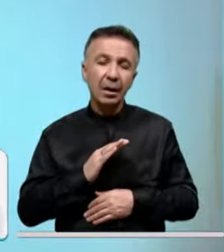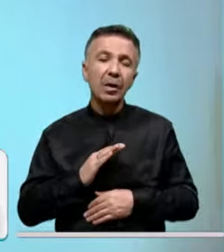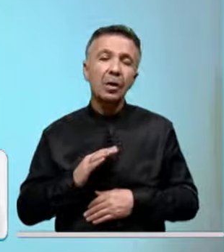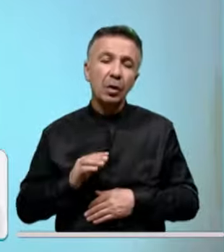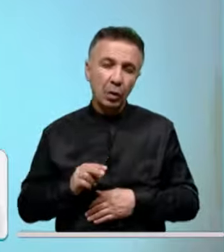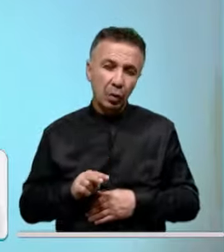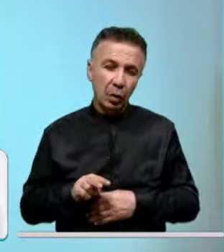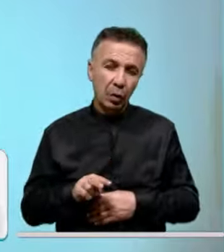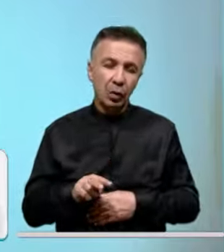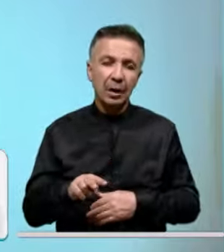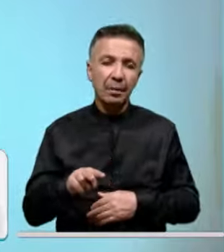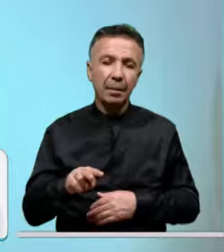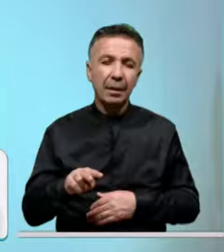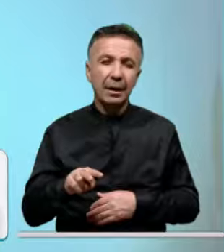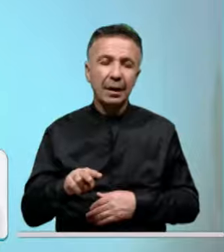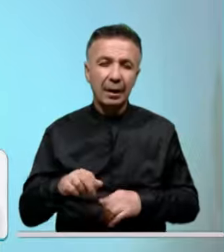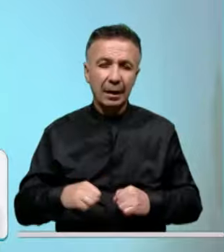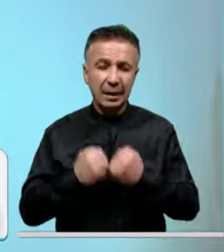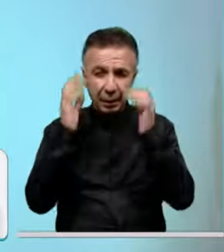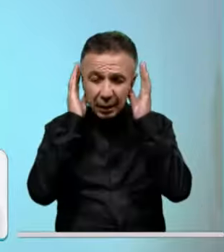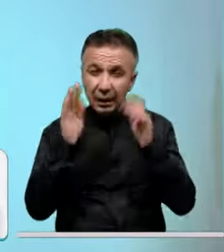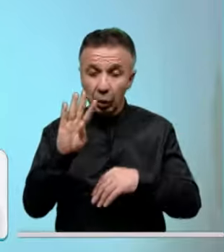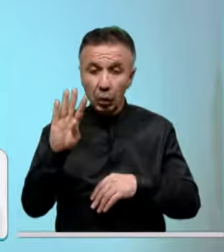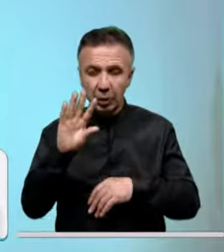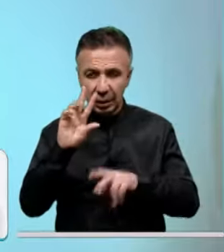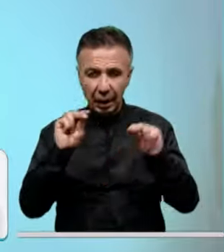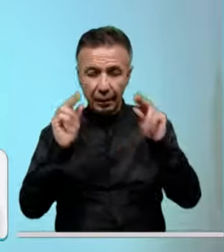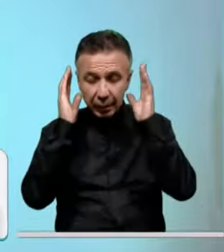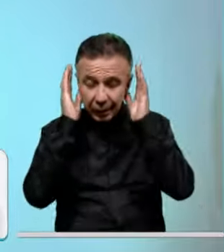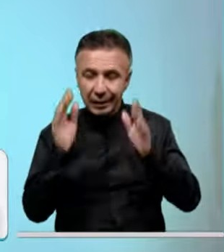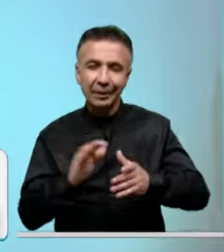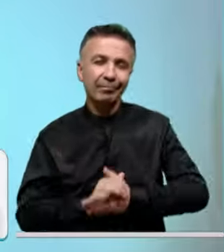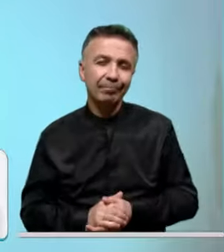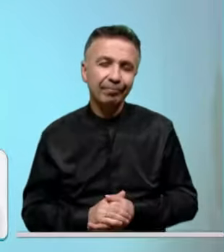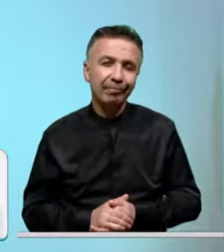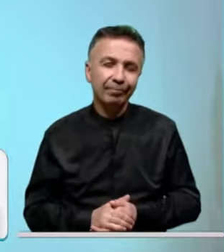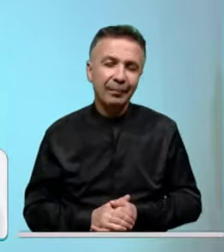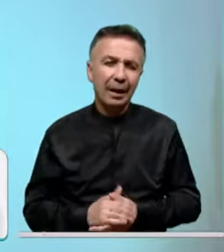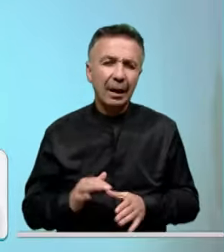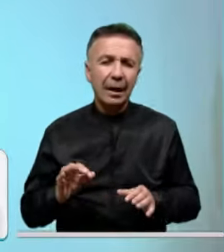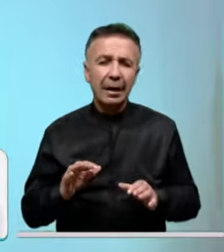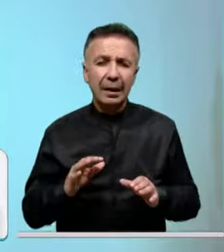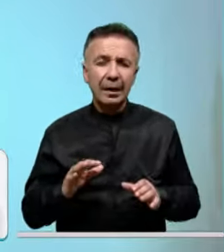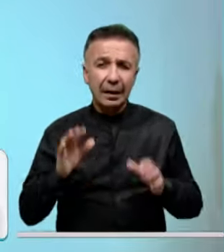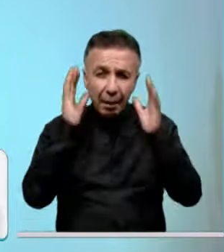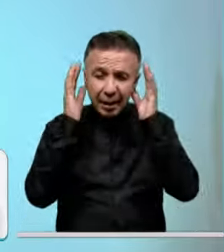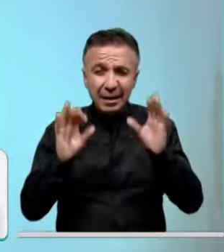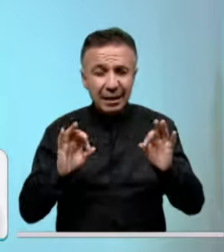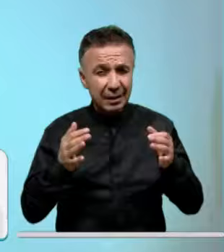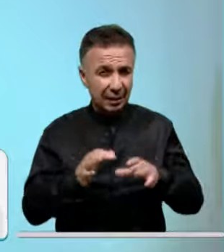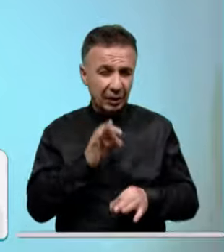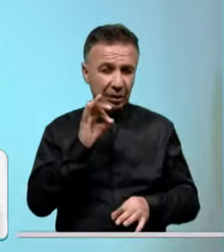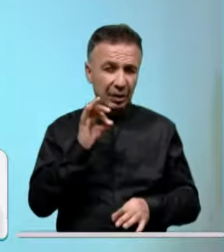kaza edersem onu dört olarak kaza edeceğim. Yani namaz nasıl farz olduğu üzerimize. Nasıl